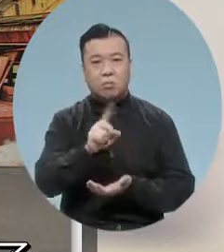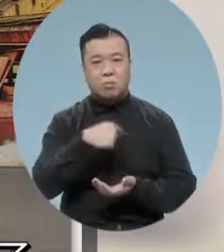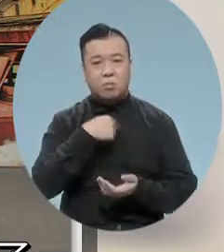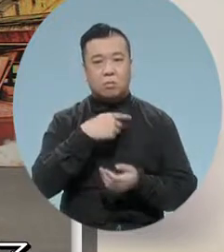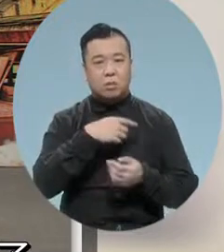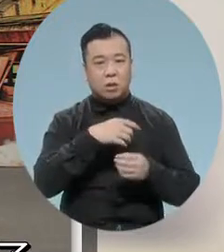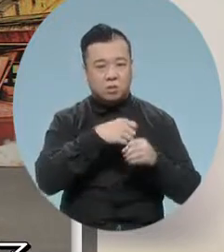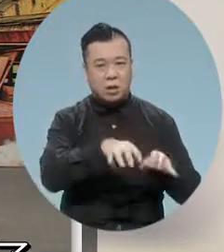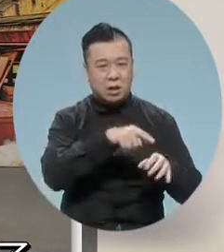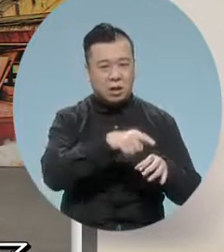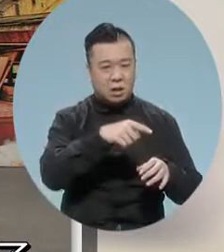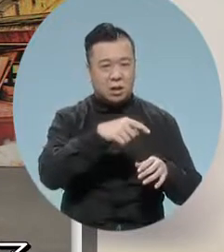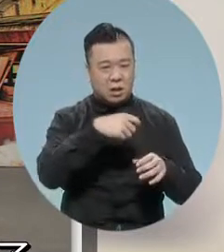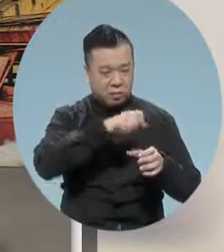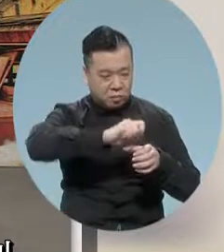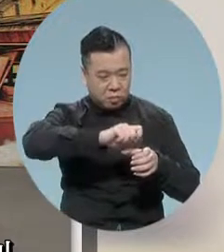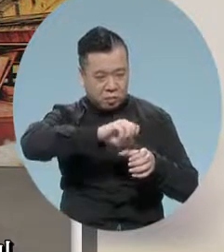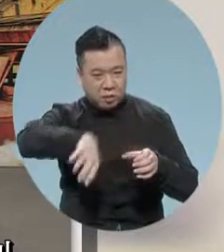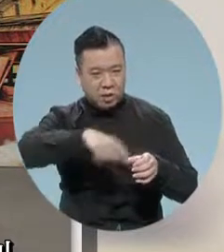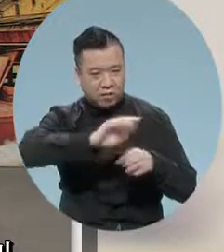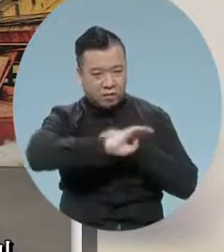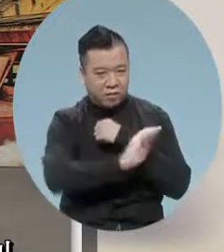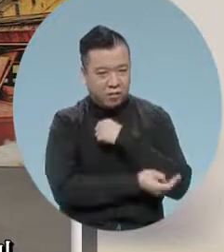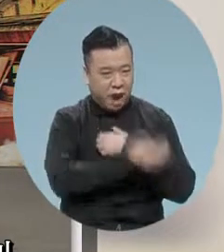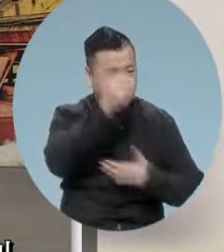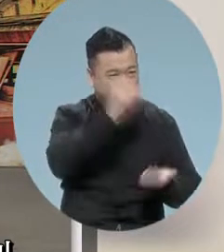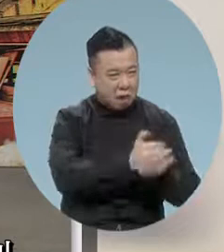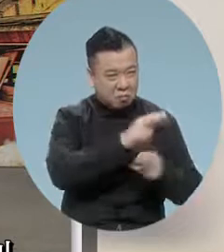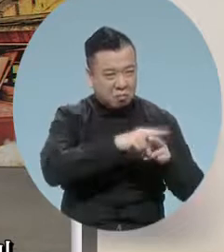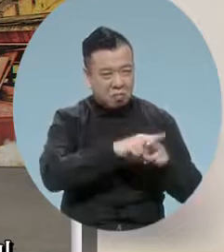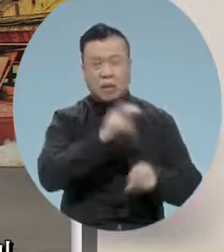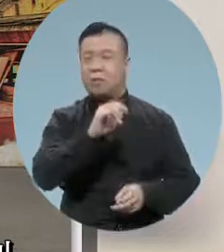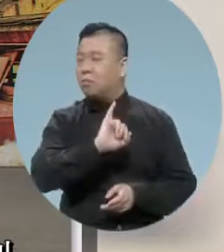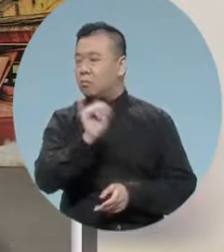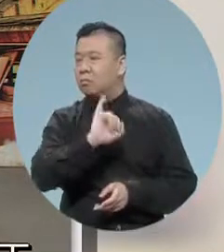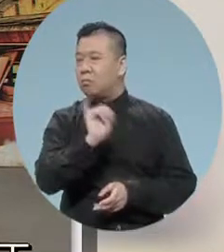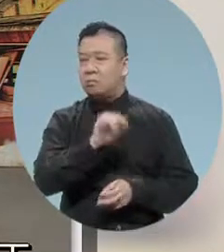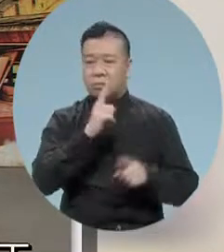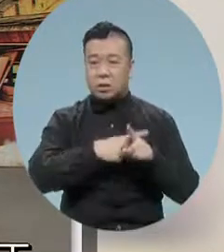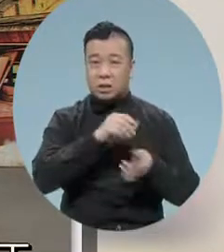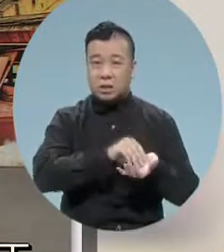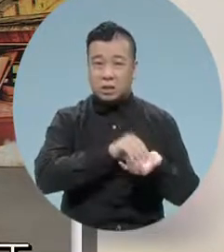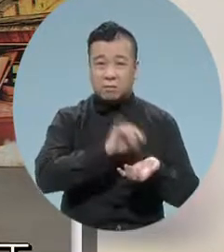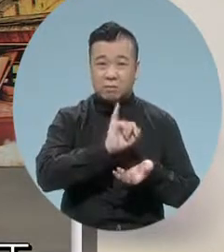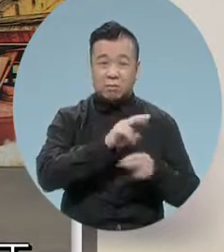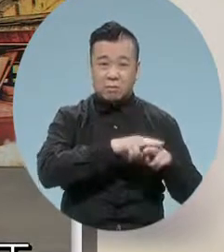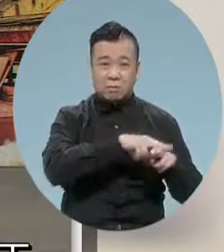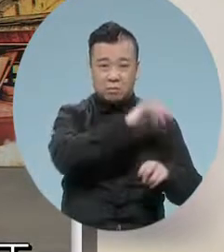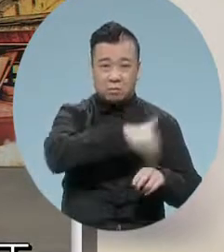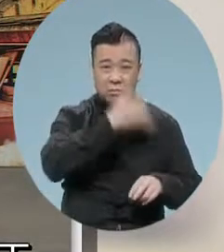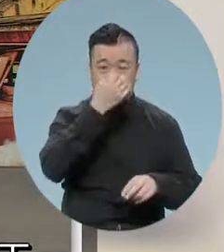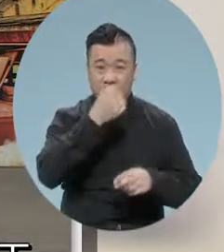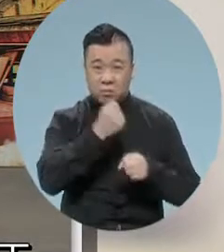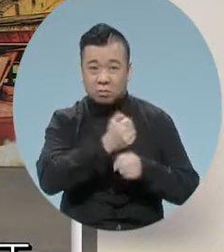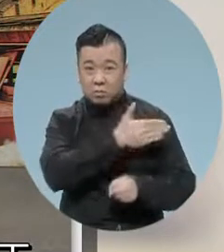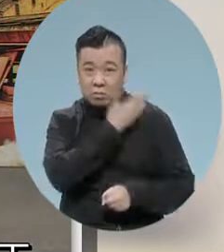打鬆咗呢、這個扭鬆呢個蓋，法律上唔應該有一個框得咁死嘅限制咧，就一定唔准內地人嚟香港